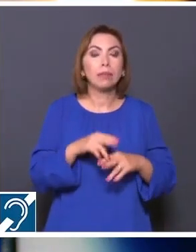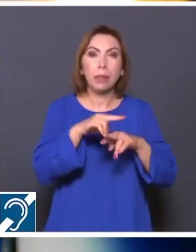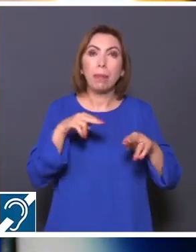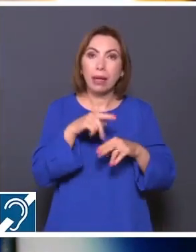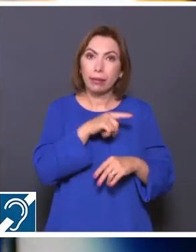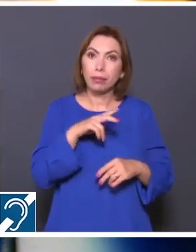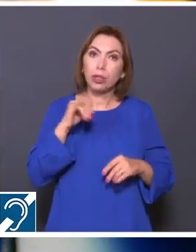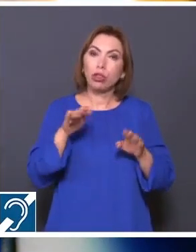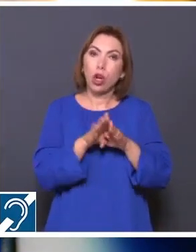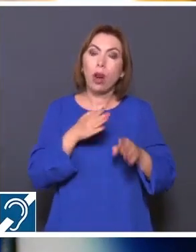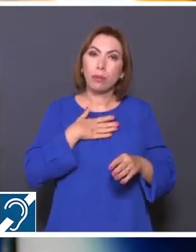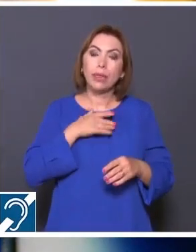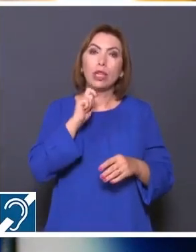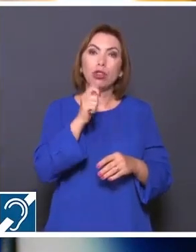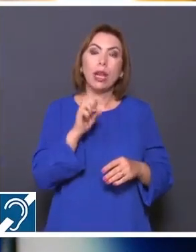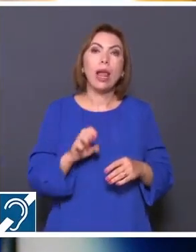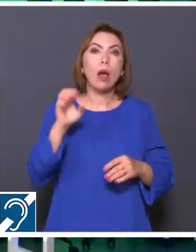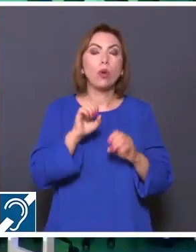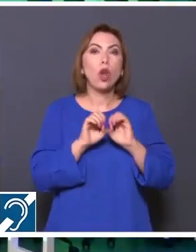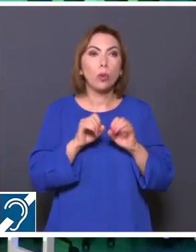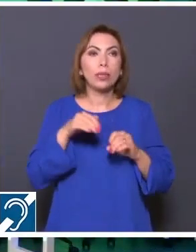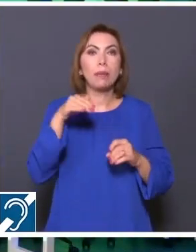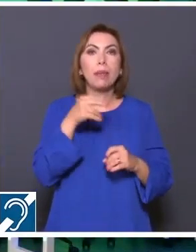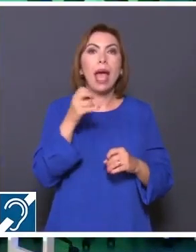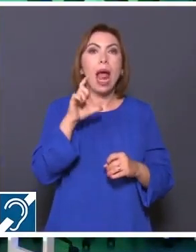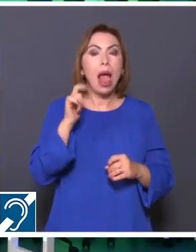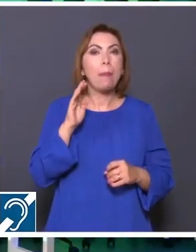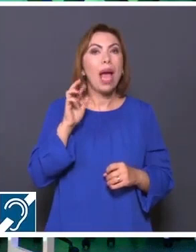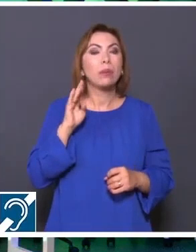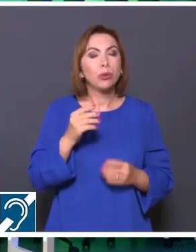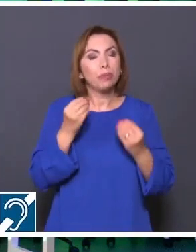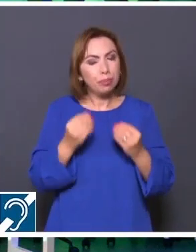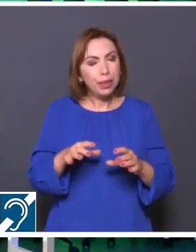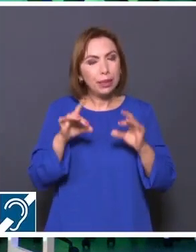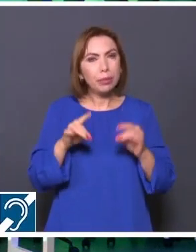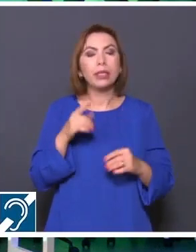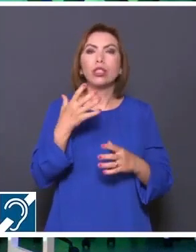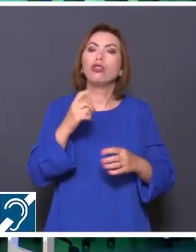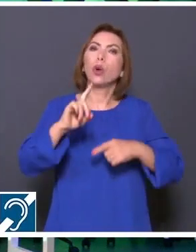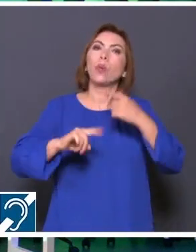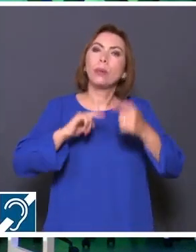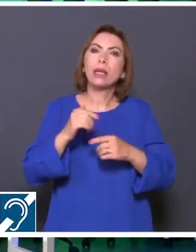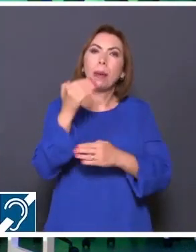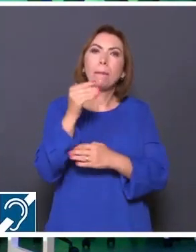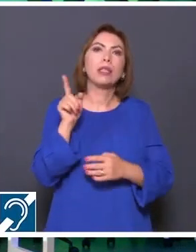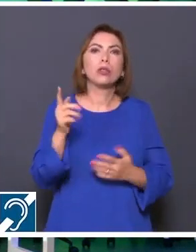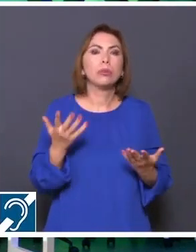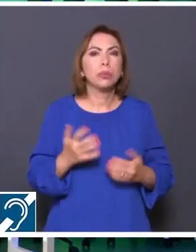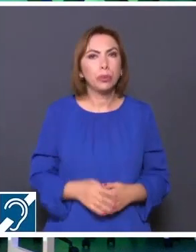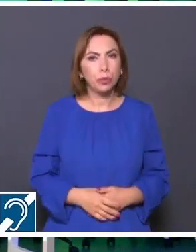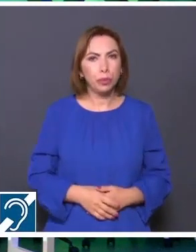Parchet este și colega mea jurnalist a Euronews Mihaela Barbu Bine te am regăsit Mihaela ce urmează în cazul patronilor